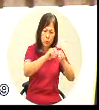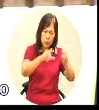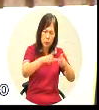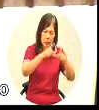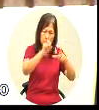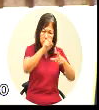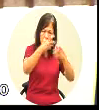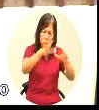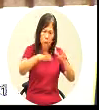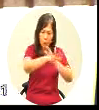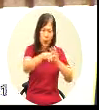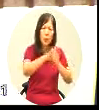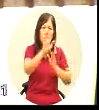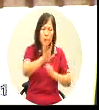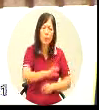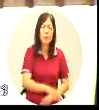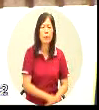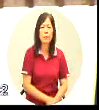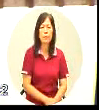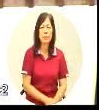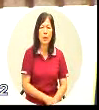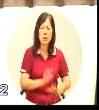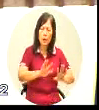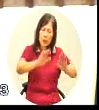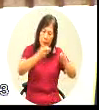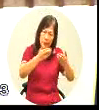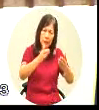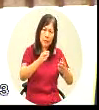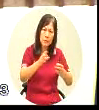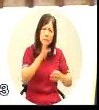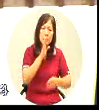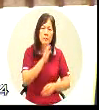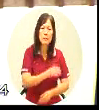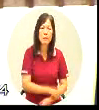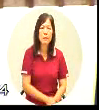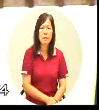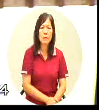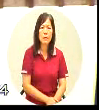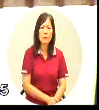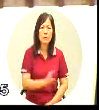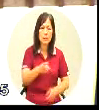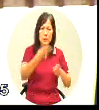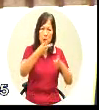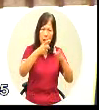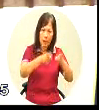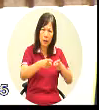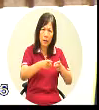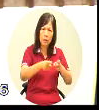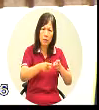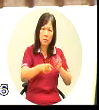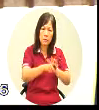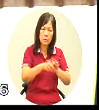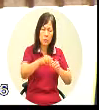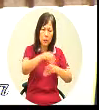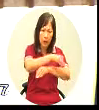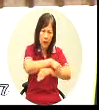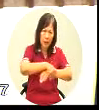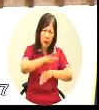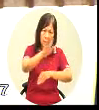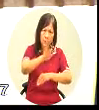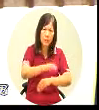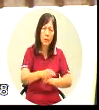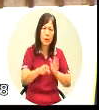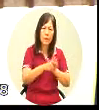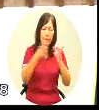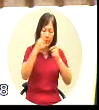目前应该大致上我们可以看到。这是二港口的南堤哈，原本就